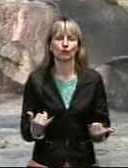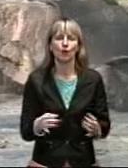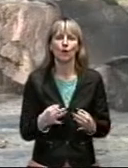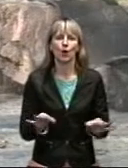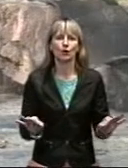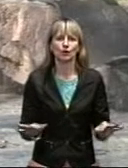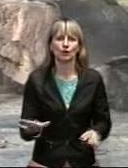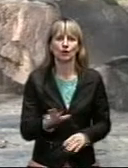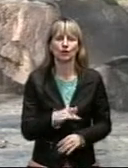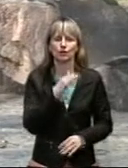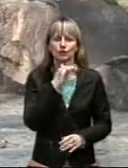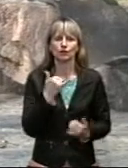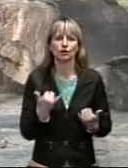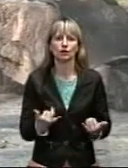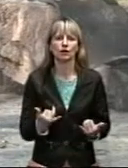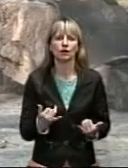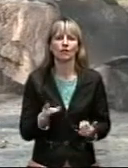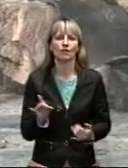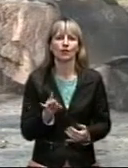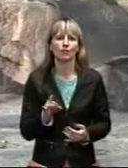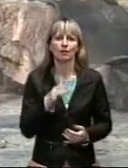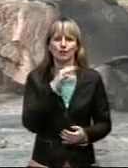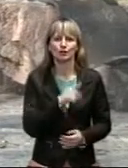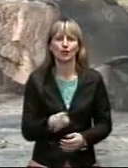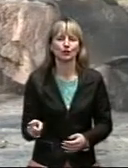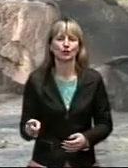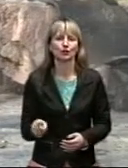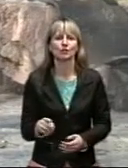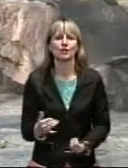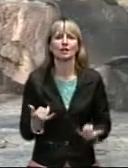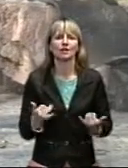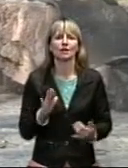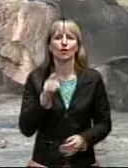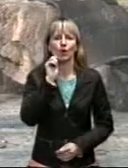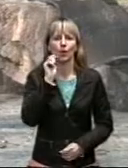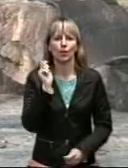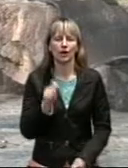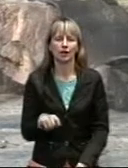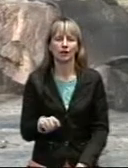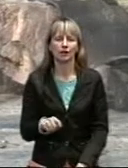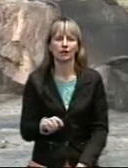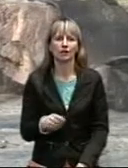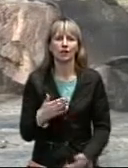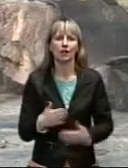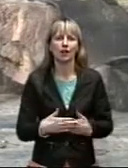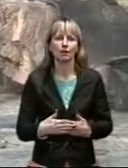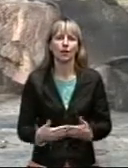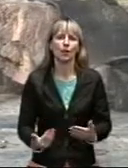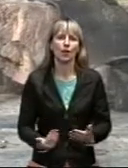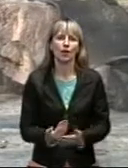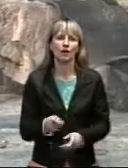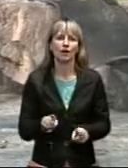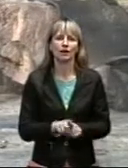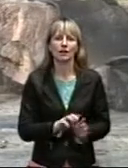просторі, в сучасному вимірі часу. Але зараз по Україні надвигається нова така